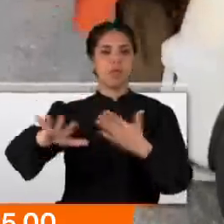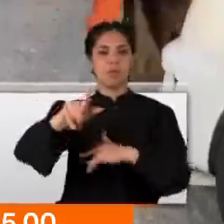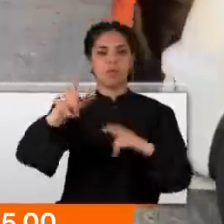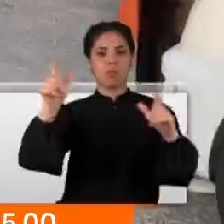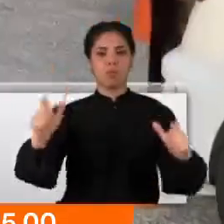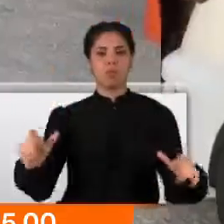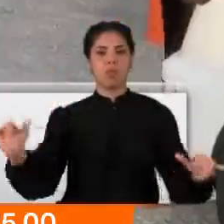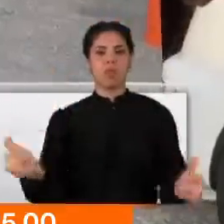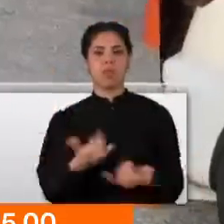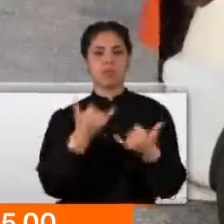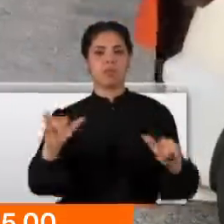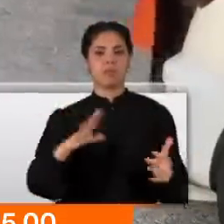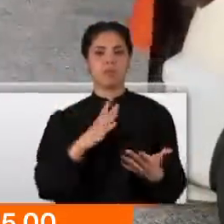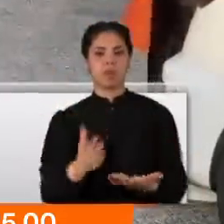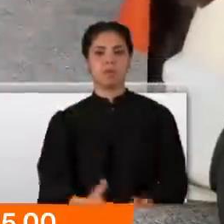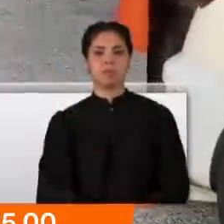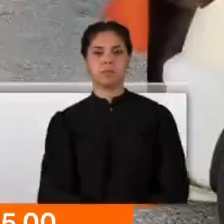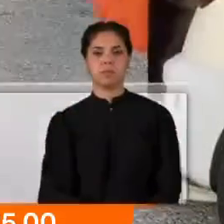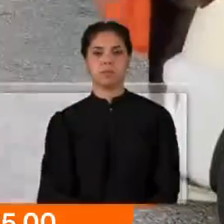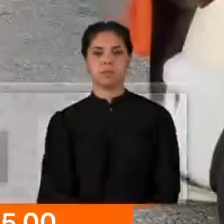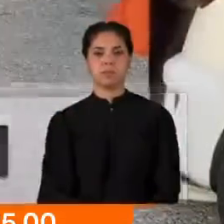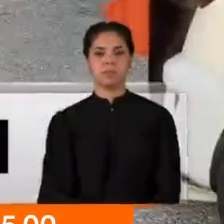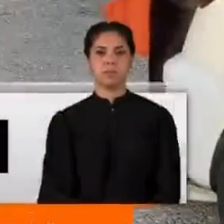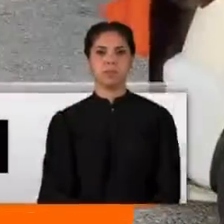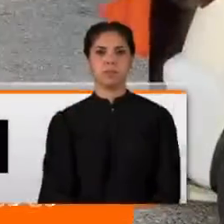olduğunuz gibi coşkuyla kutlamalar yapıyor